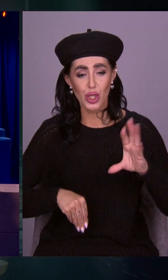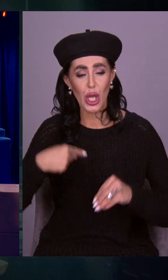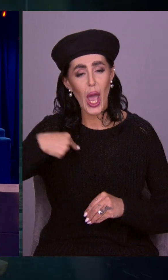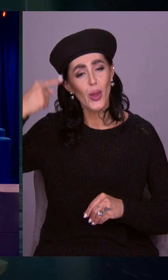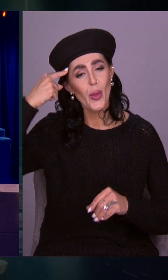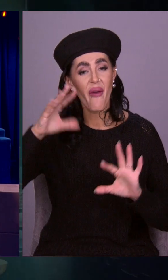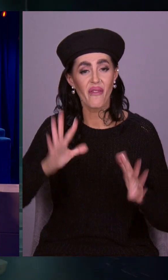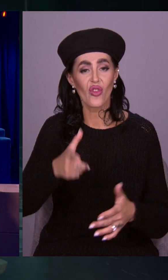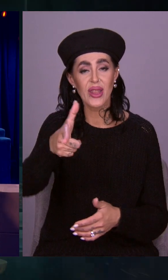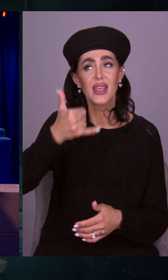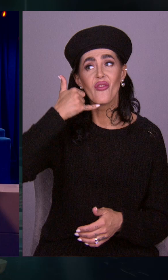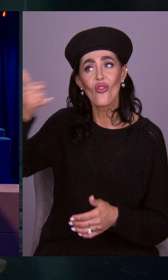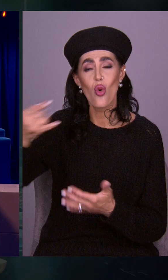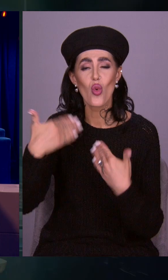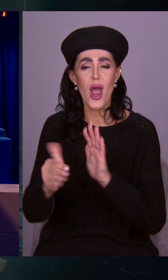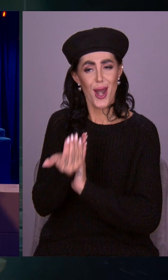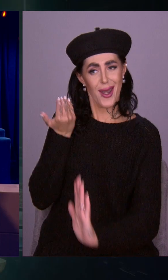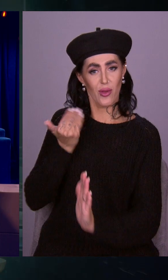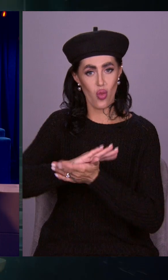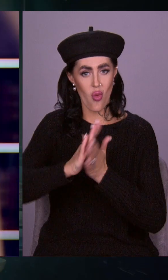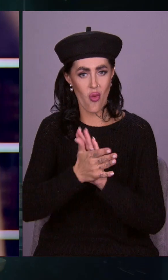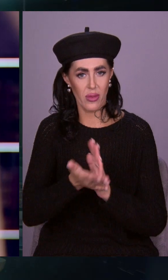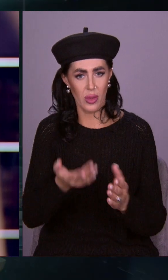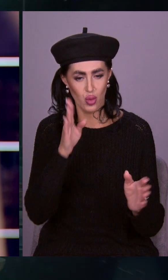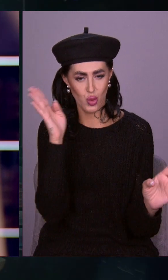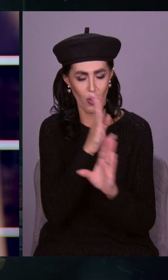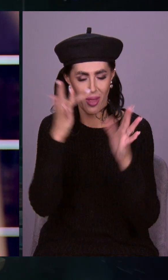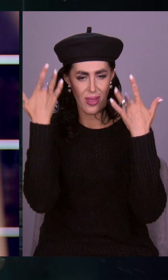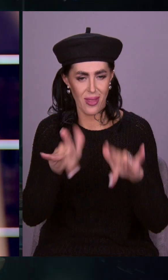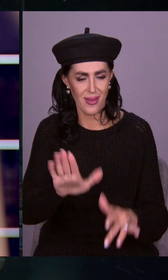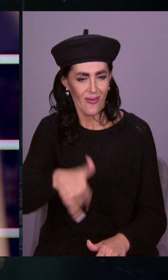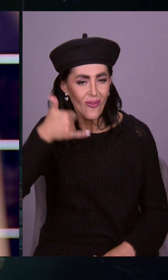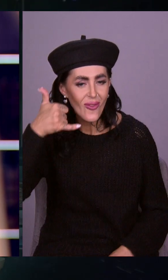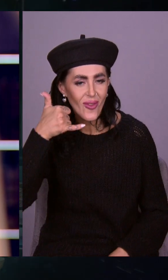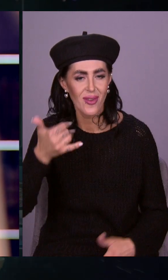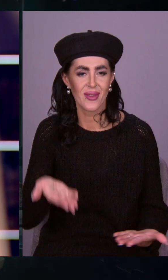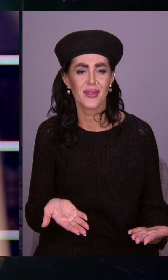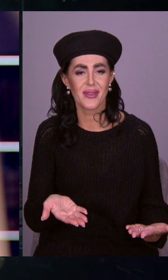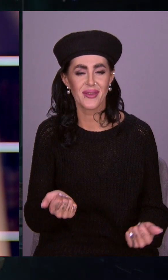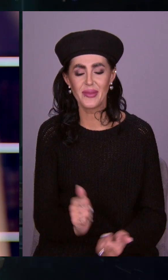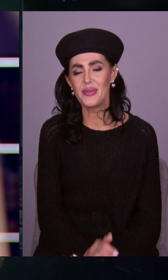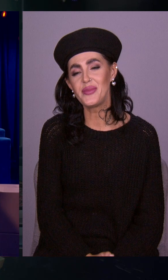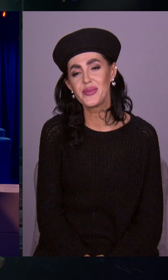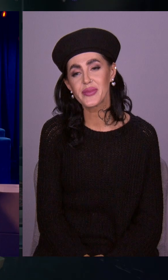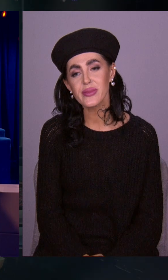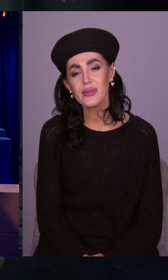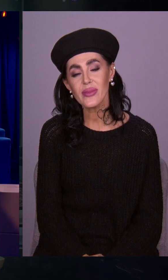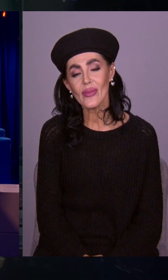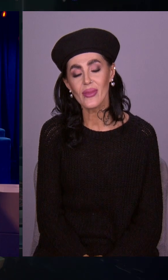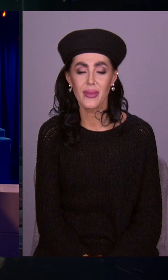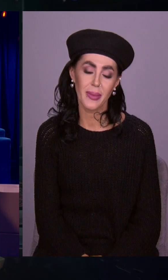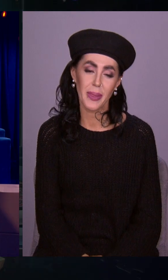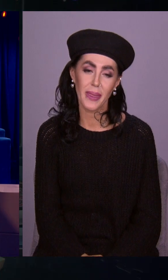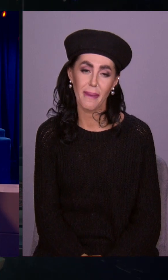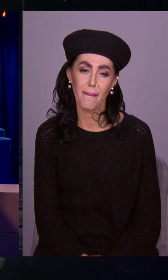що я буду телефонувати. Ніхто нікого не попереджав. Просто, ти ж бачиш, я теж з телефоном і теж хвилююся. Давайте далі, ти